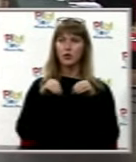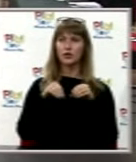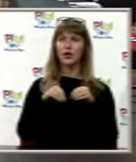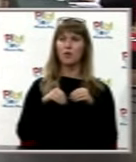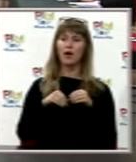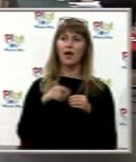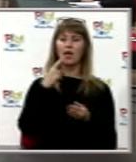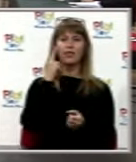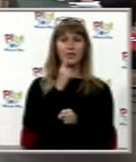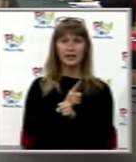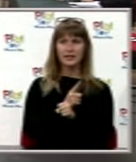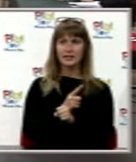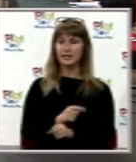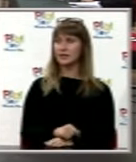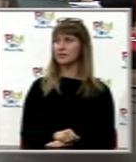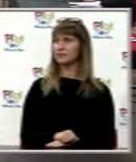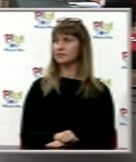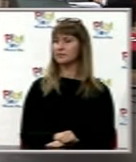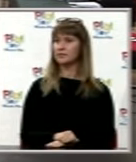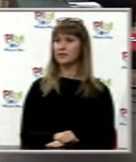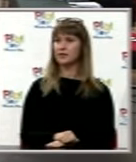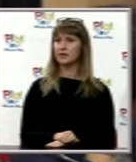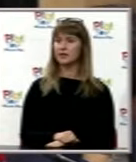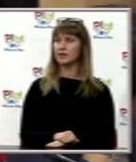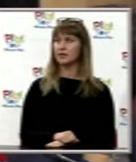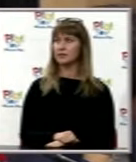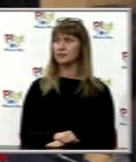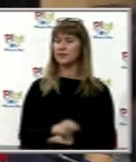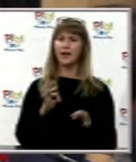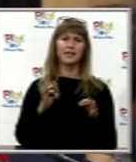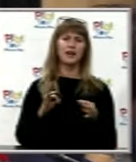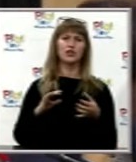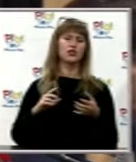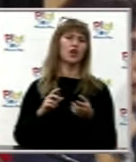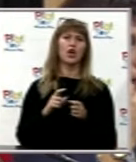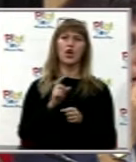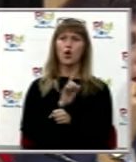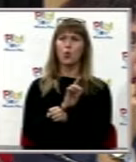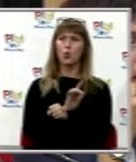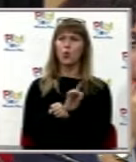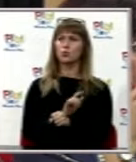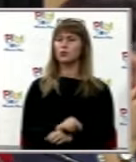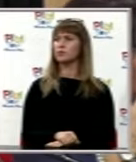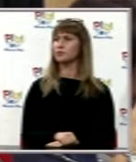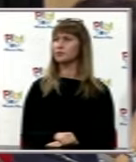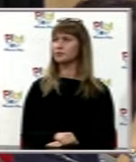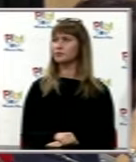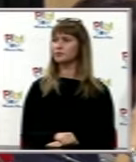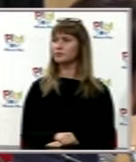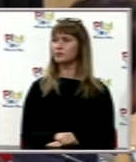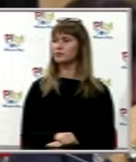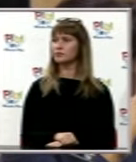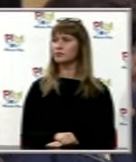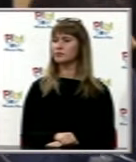komisja do tego powołana. Z informacji pana przewodniczącego Krzysztofa Muchewicza wiemy,